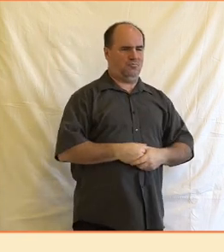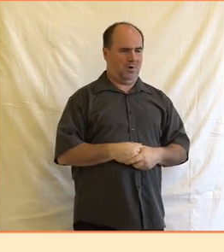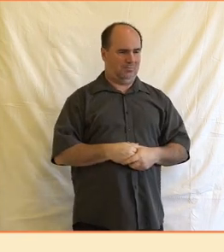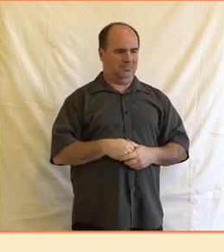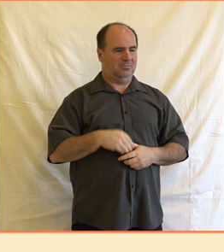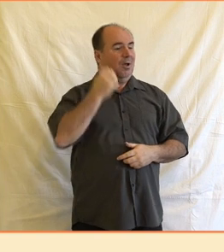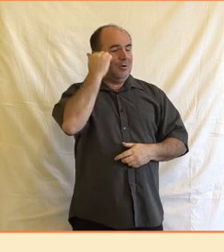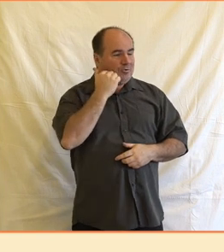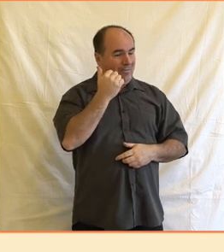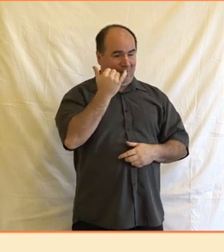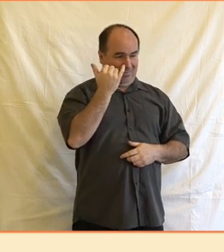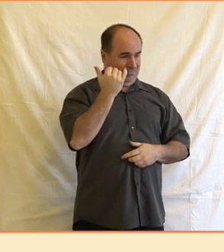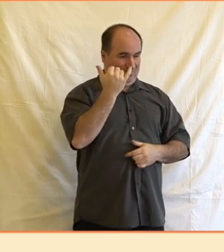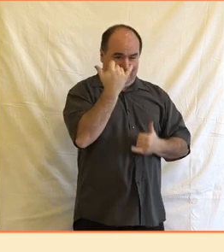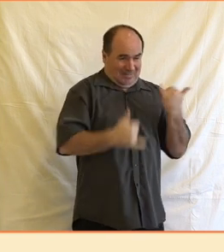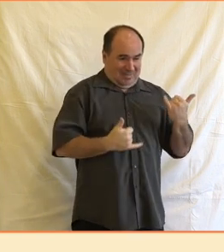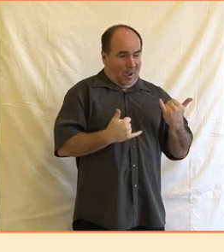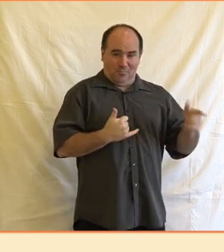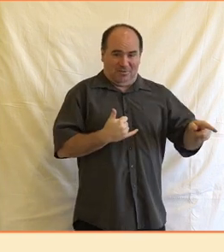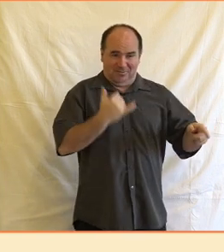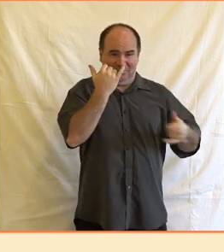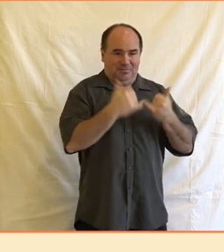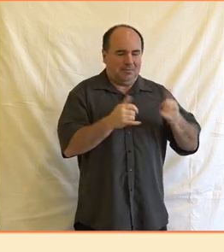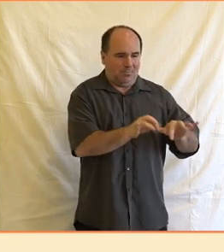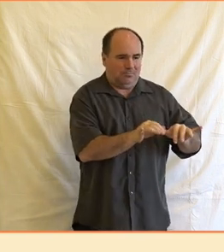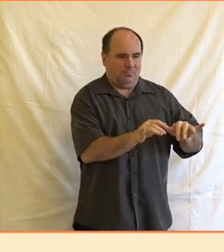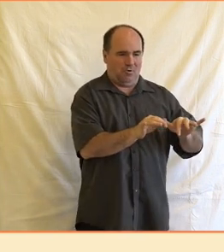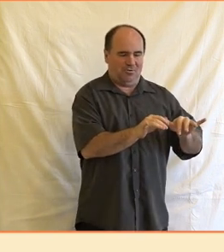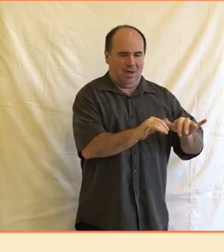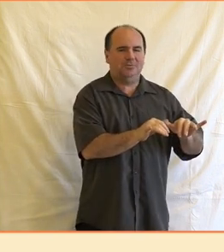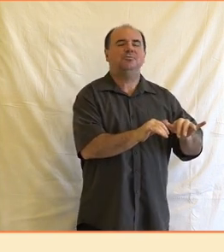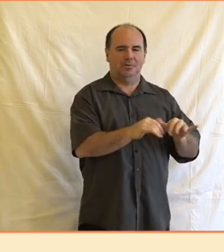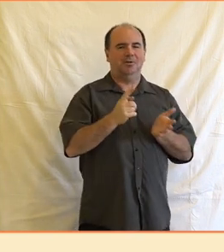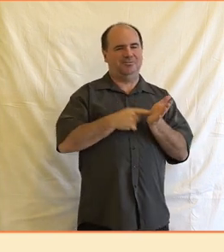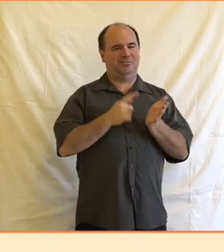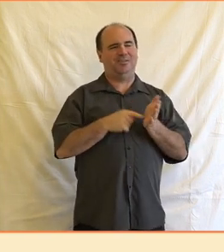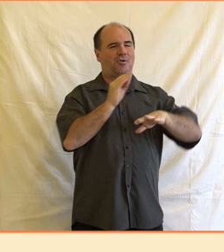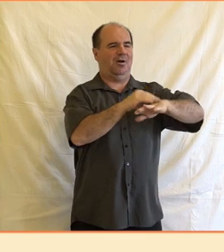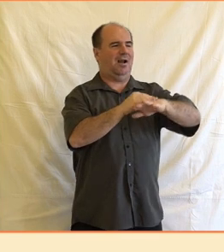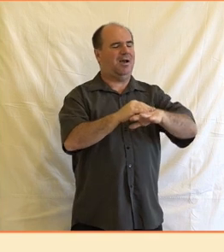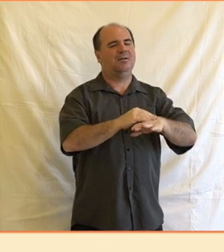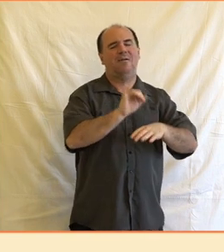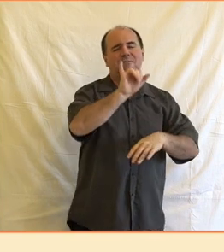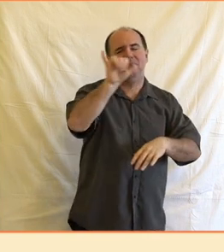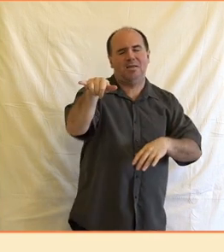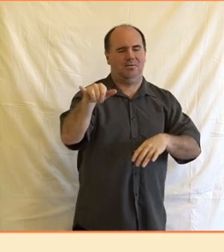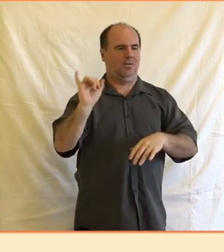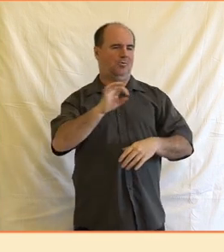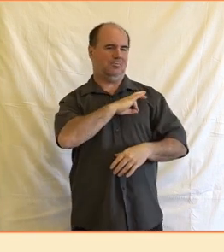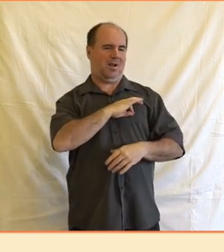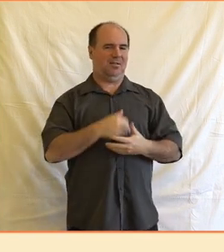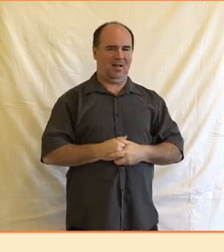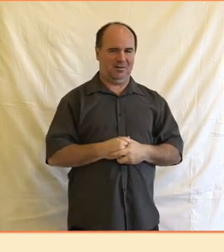očkování, tak častá rada byla prostě oslovte někoho z přátel, obraťte se na někoho z rodiny, ať